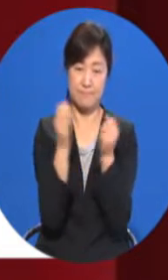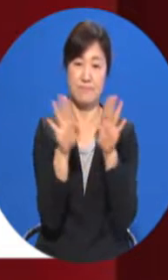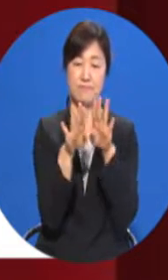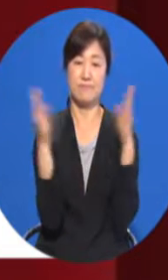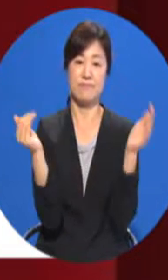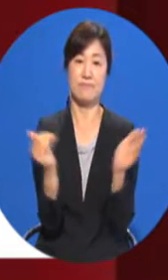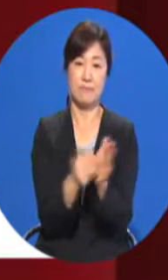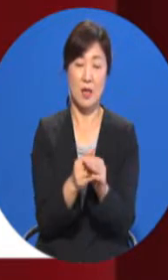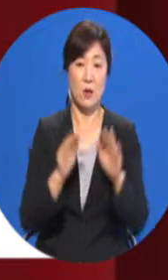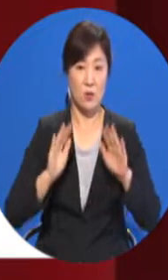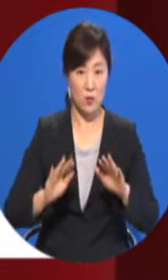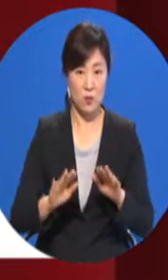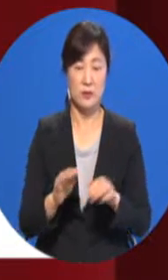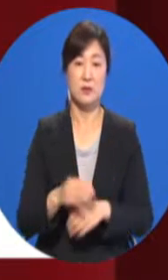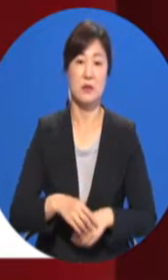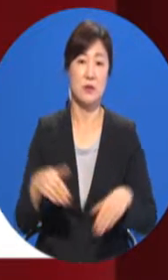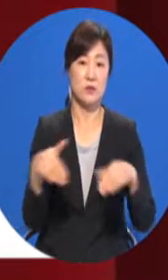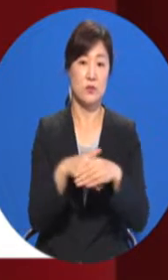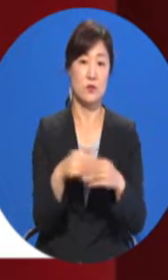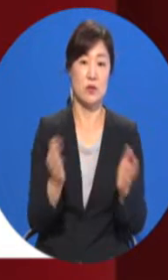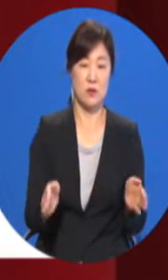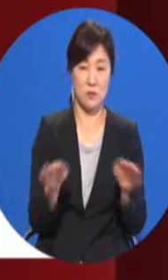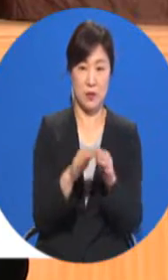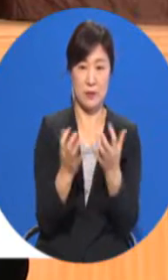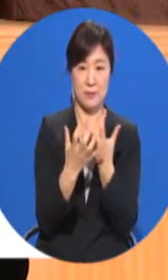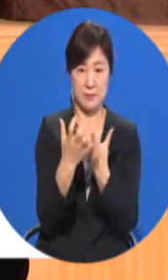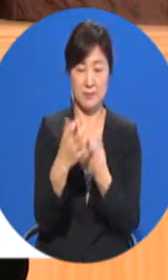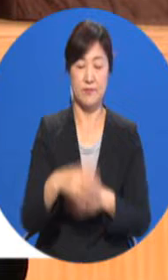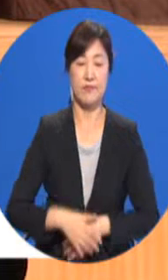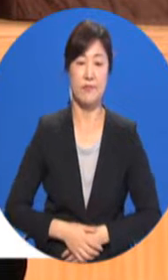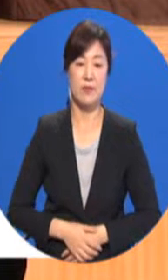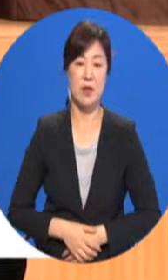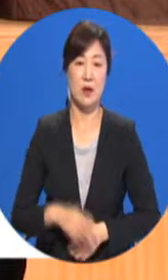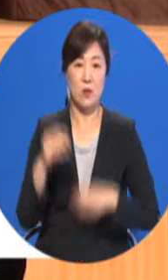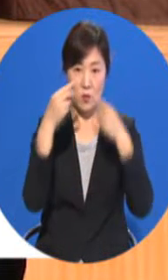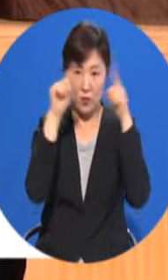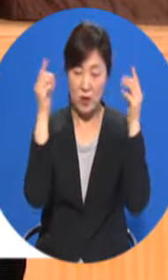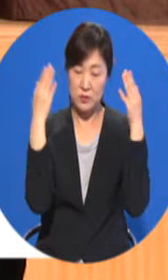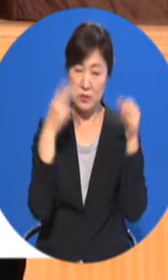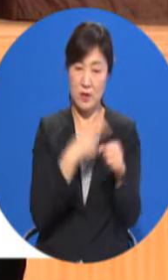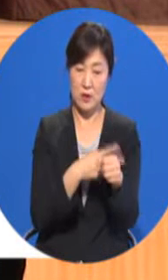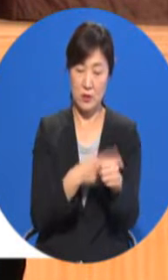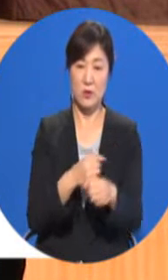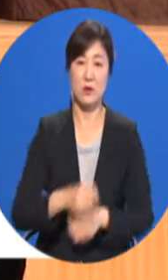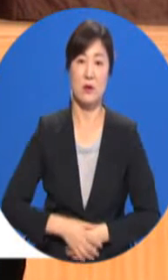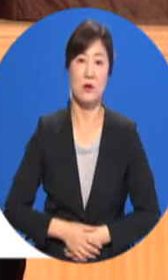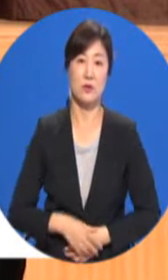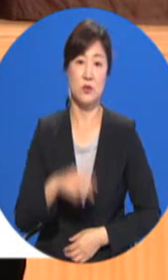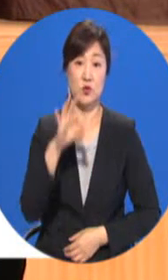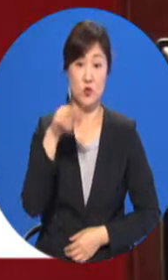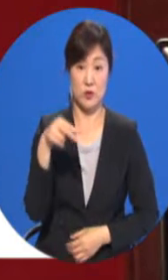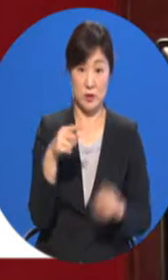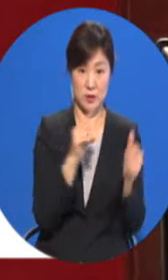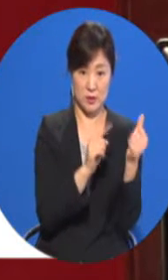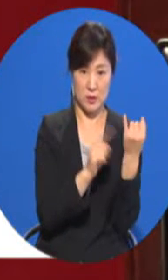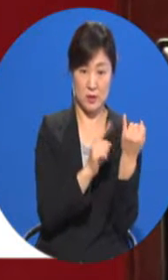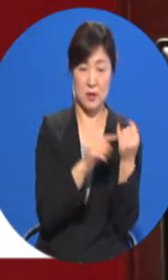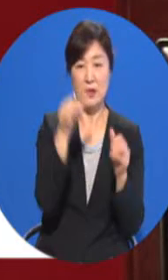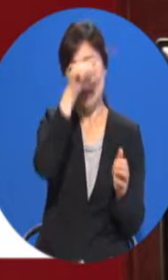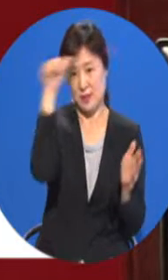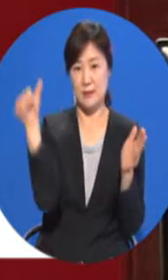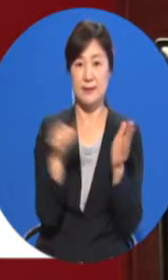열린 학술대회에서 광주대학교 한규무 교수는 윤 열사의 삶과 항일투쟁의 생애를, 광신대 김호욱